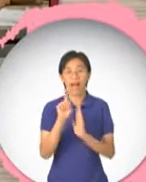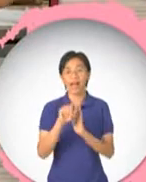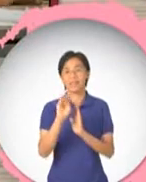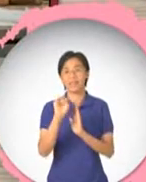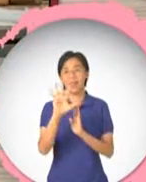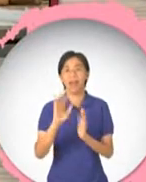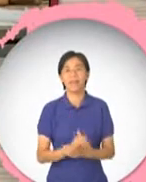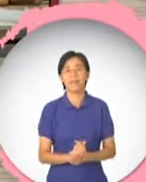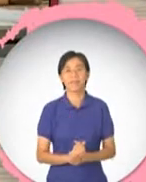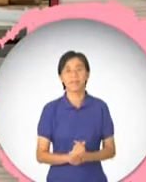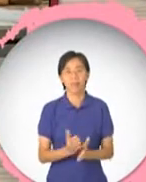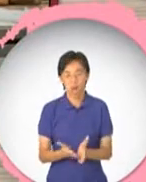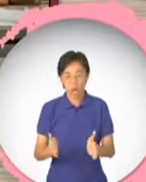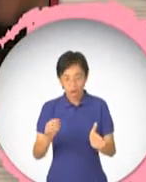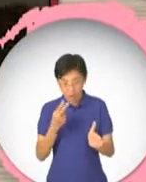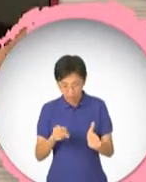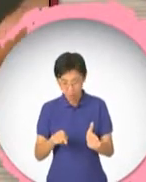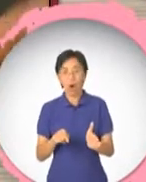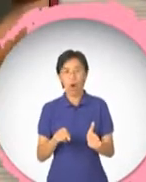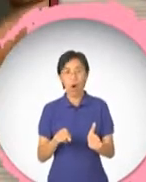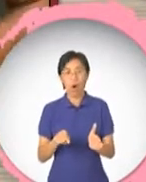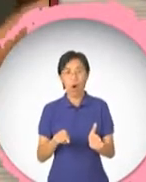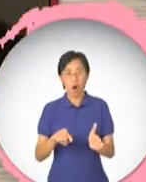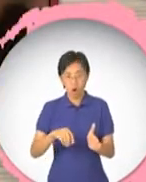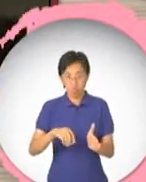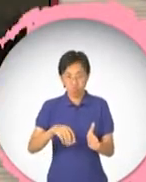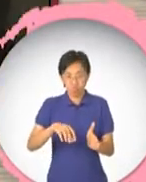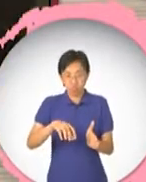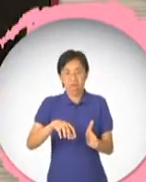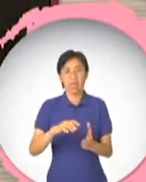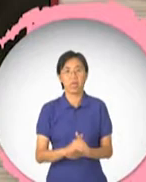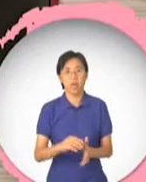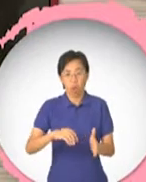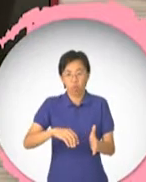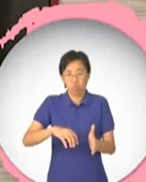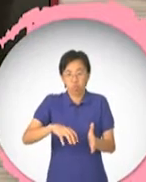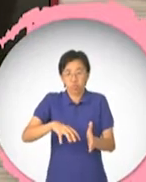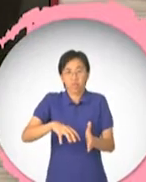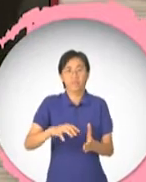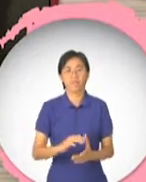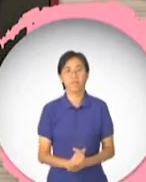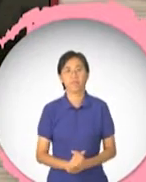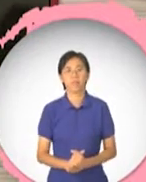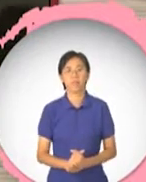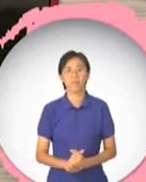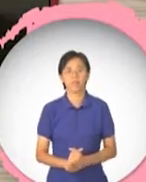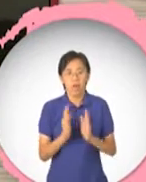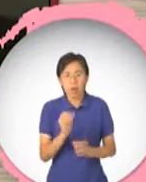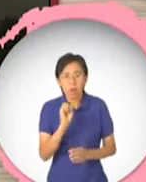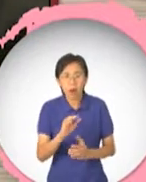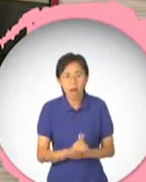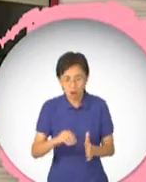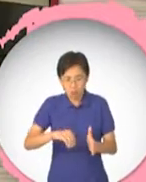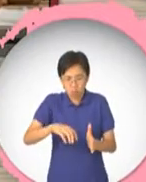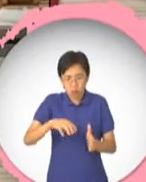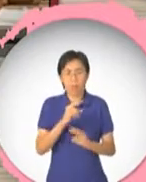นาที มีความเปลี่ยนแปลงเล็กน้อย แป้งโดก็จะเพิ่มขนาดขึ้นนะคะบางคนก็จะบอกว่าขึ้นประมาณ2เท่